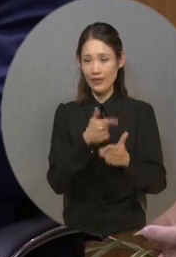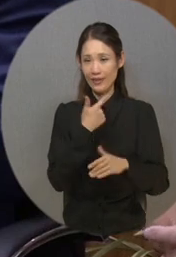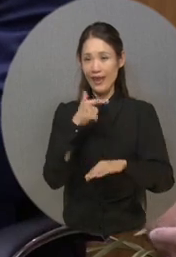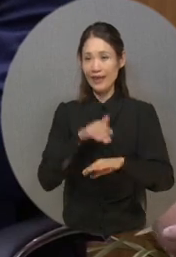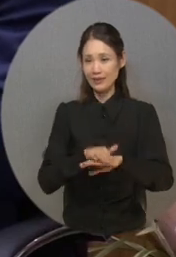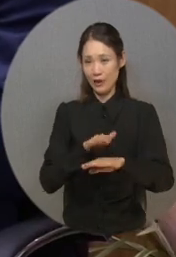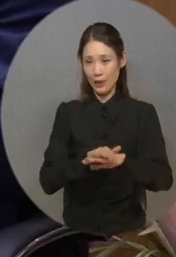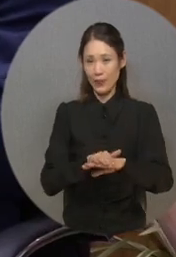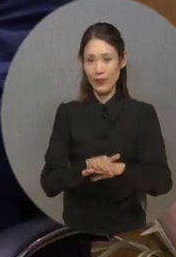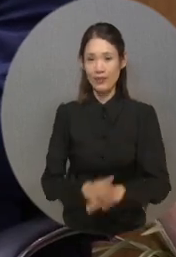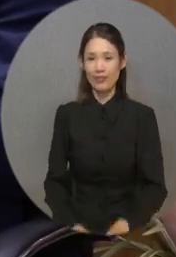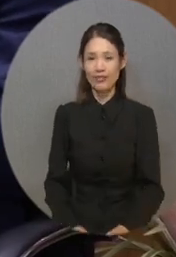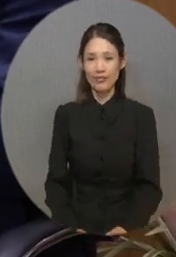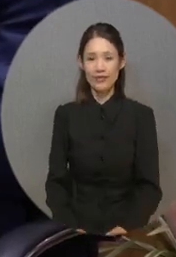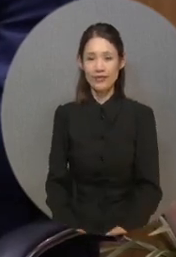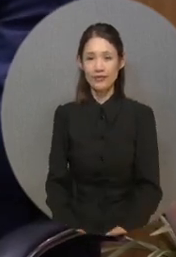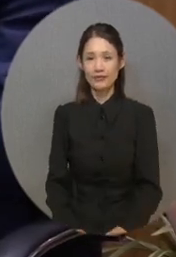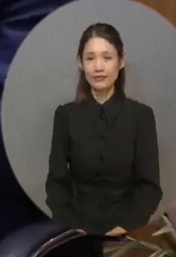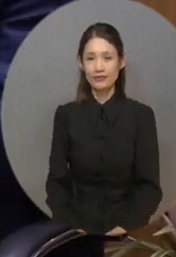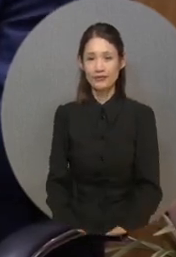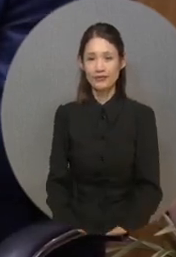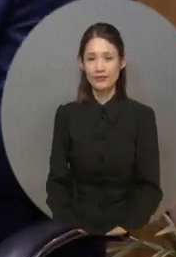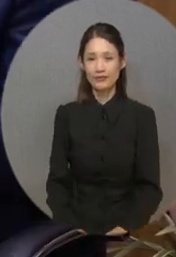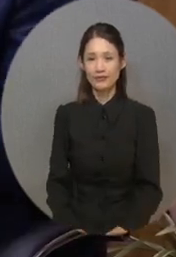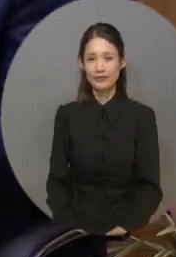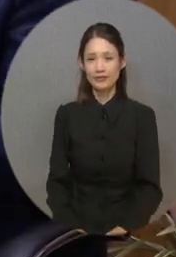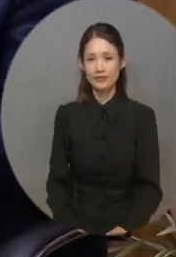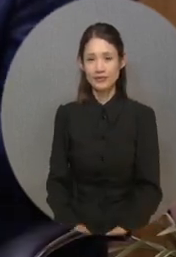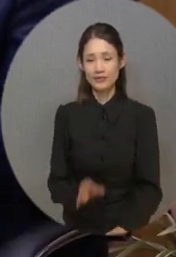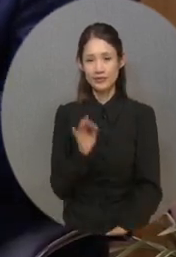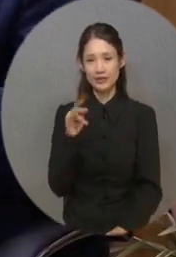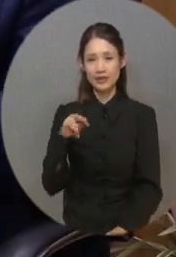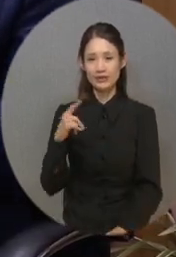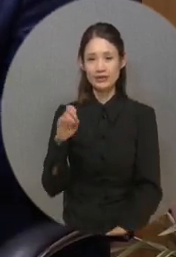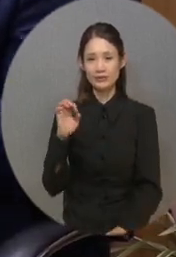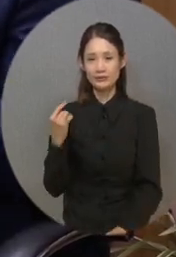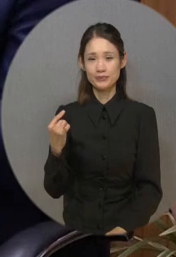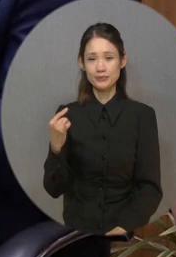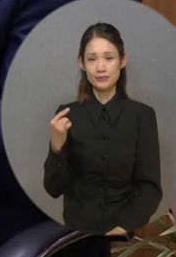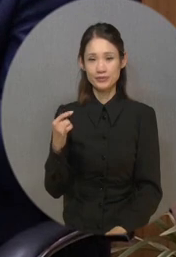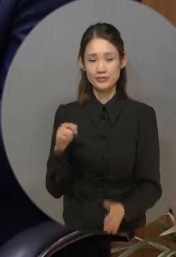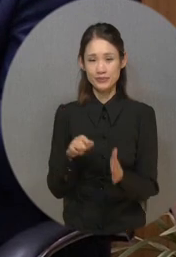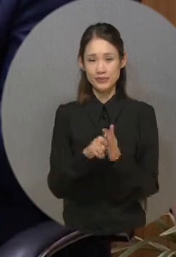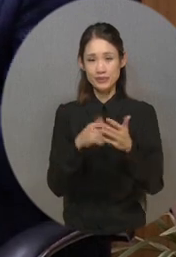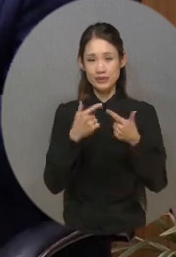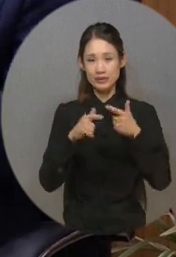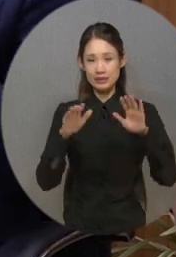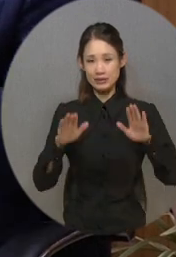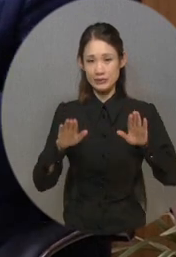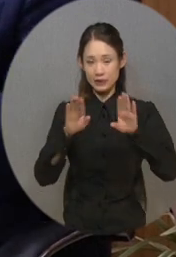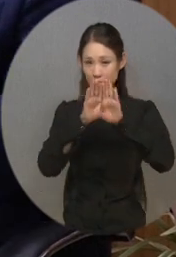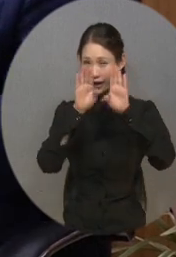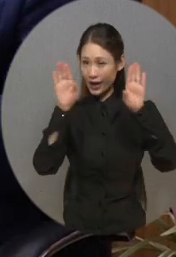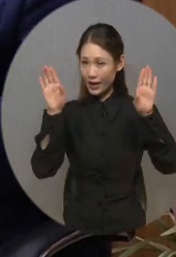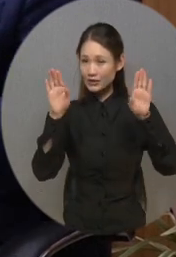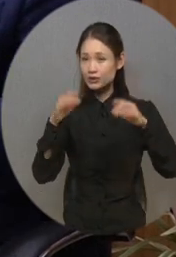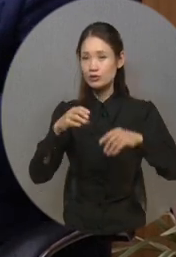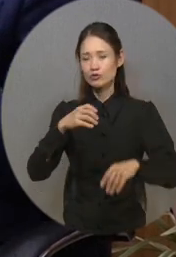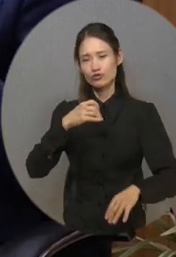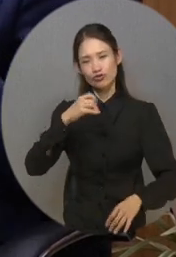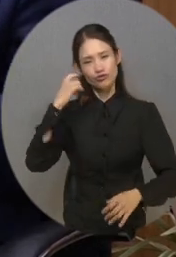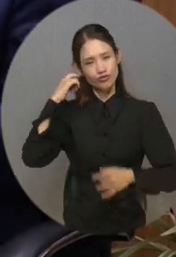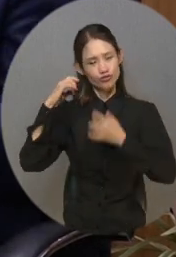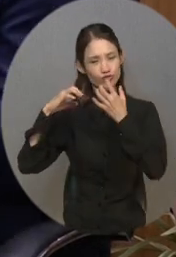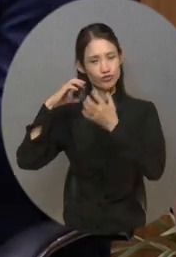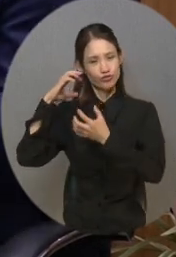대전은 예, 맞아. 대전과 여수가 엑스포를 개최했는데 부산이 이번에 개최하려고 하잖아. 좀 네. 유난스럽게 시끄럽죠. 네.